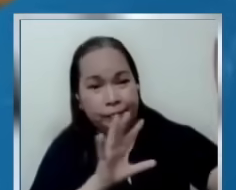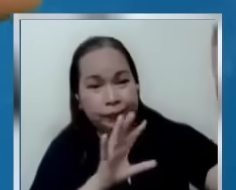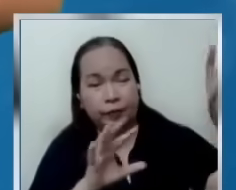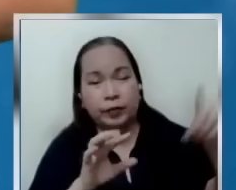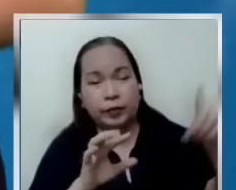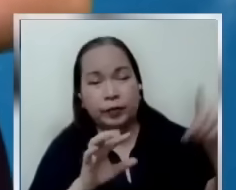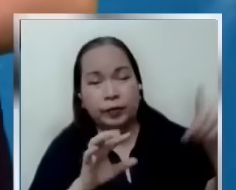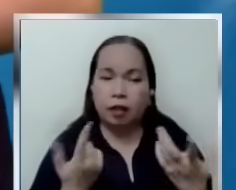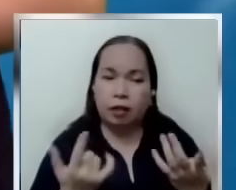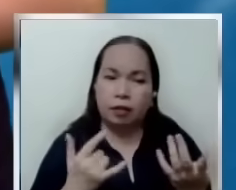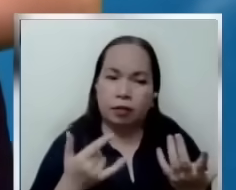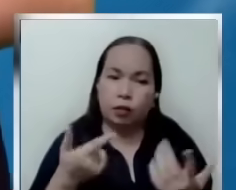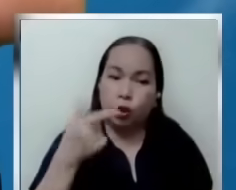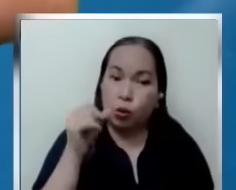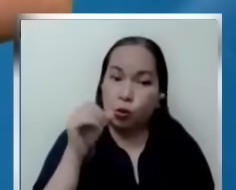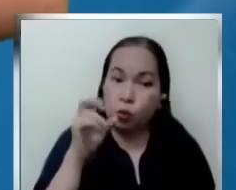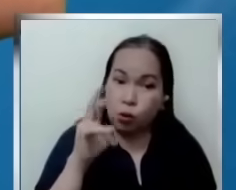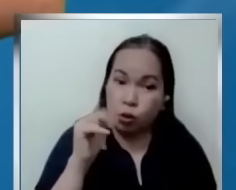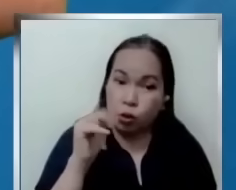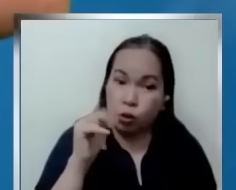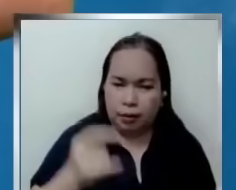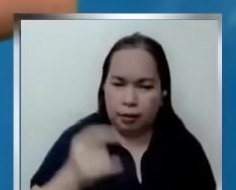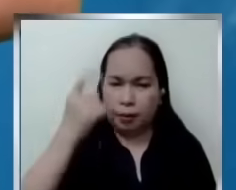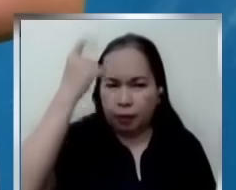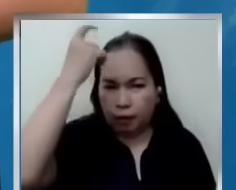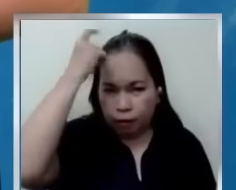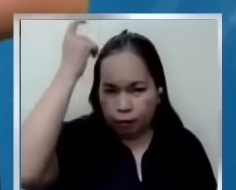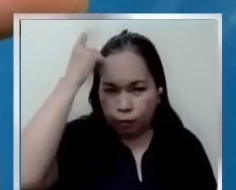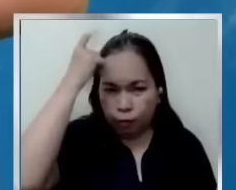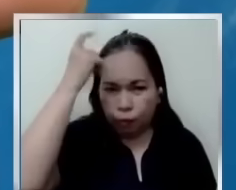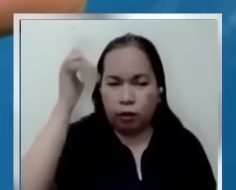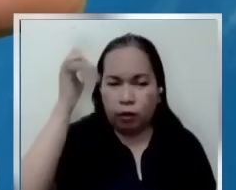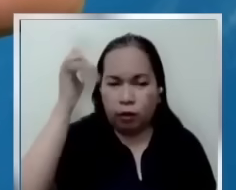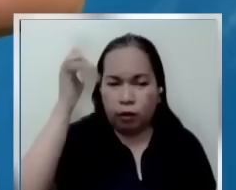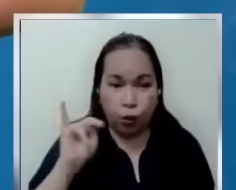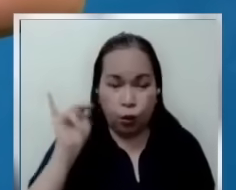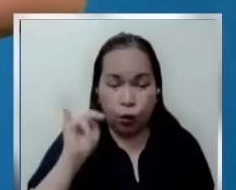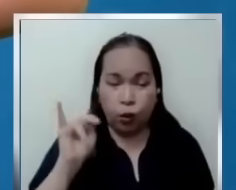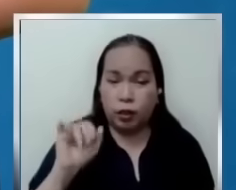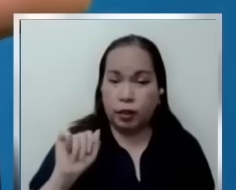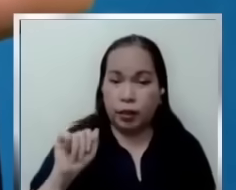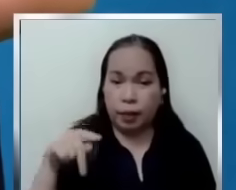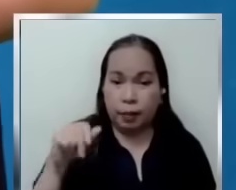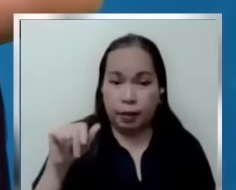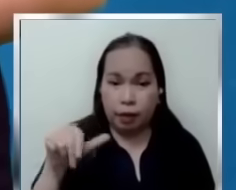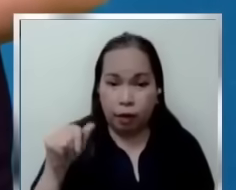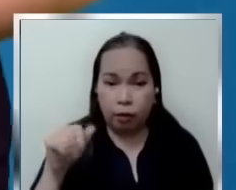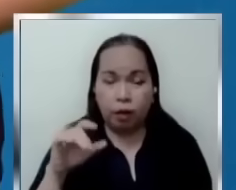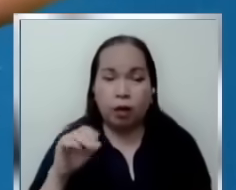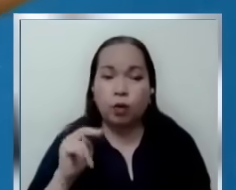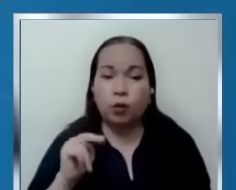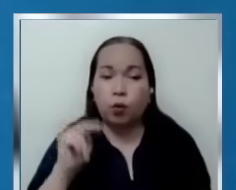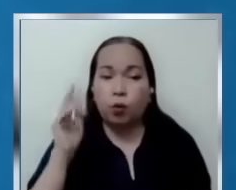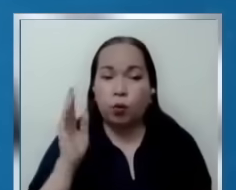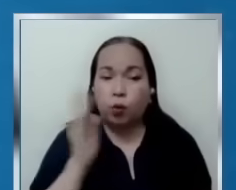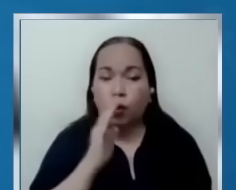Batanes, Babuyan Islands, Ilocos Norte, northern portion ng Apayao at northwestern portion ng Cagayan. Posible pa rin